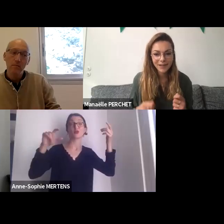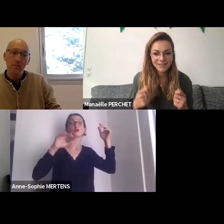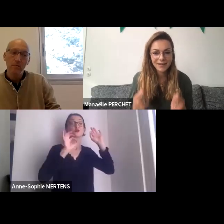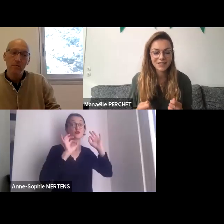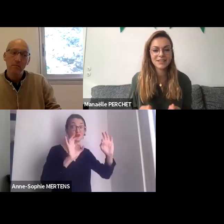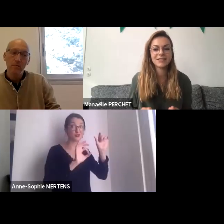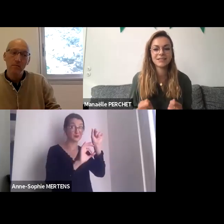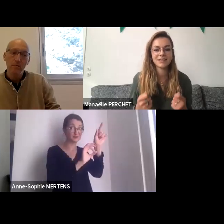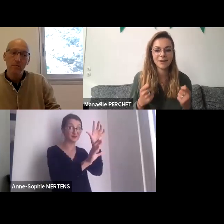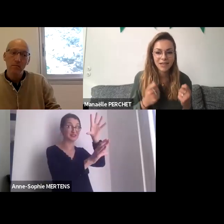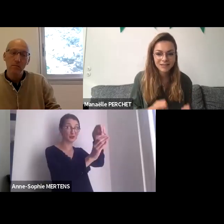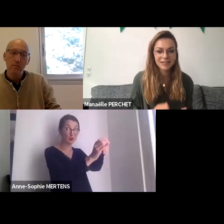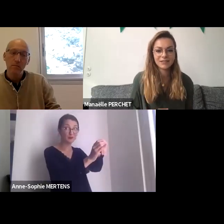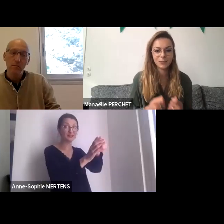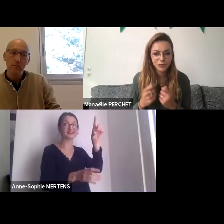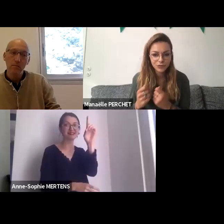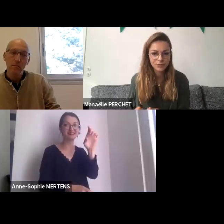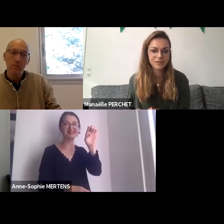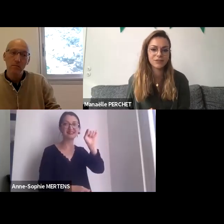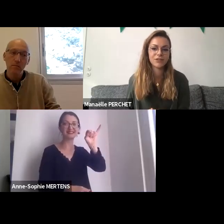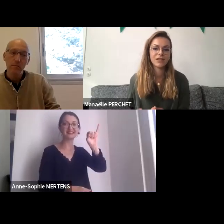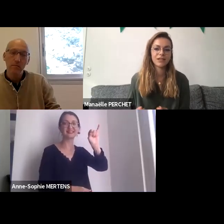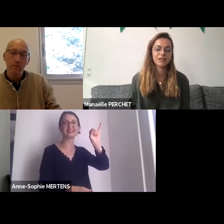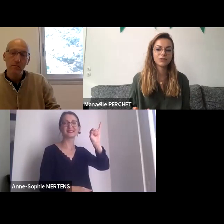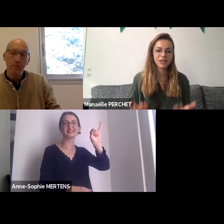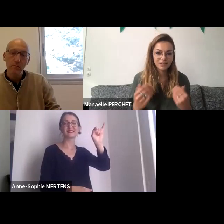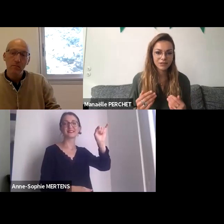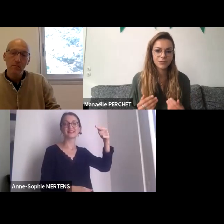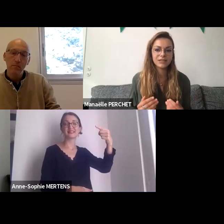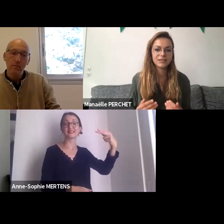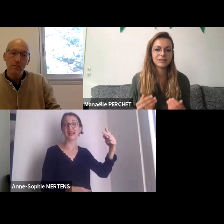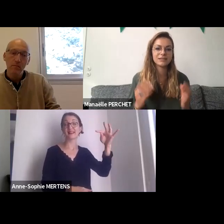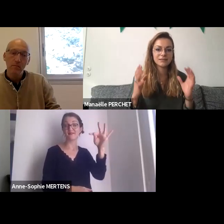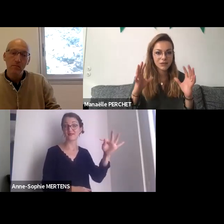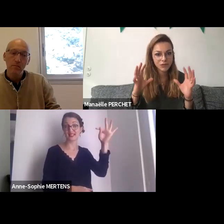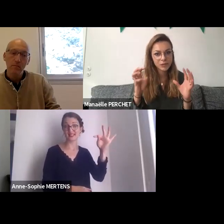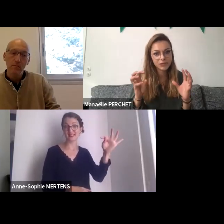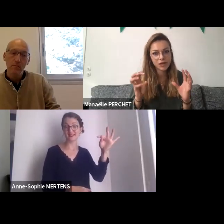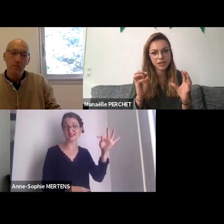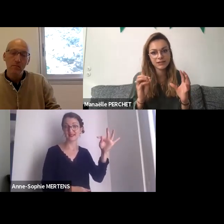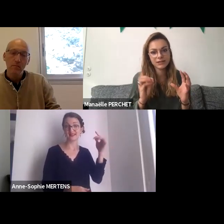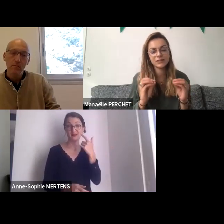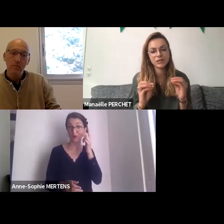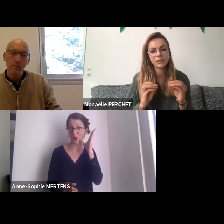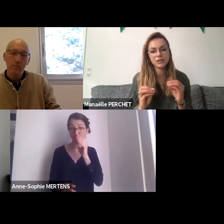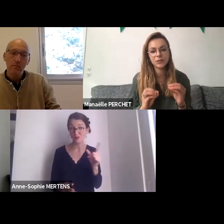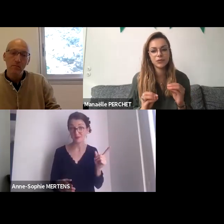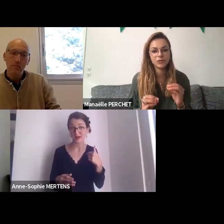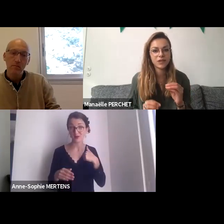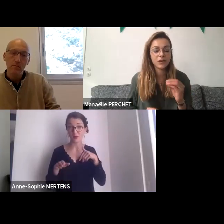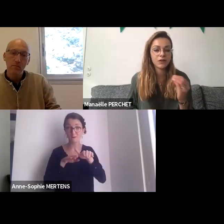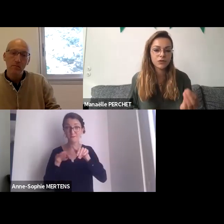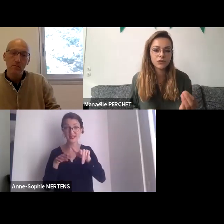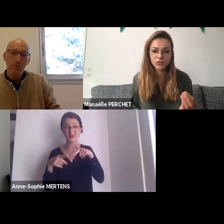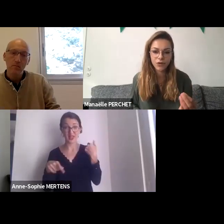on le répète, hein, l'agile, c'est un mindset plus qu'une méthode. Et donc, avec ce mindset, on va pouvoir regarder ce qui va nous apporter le